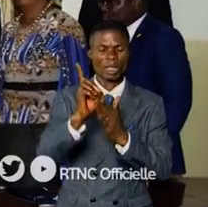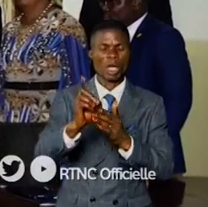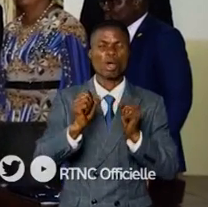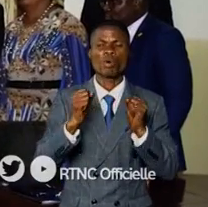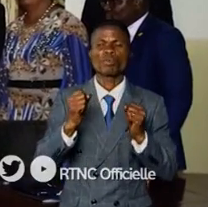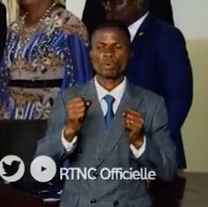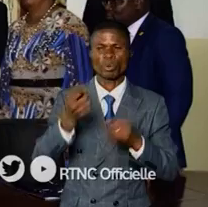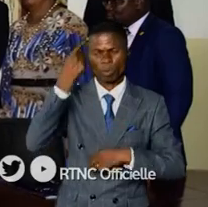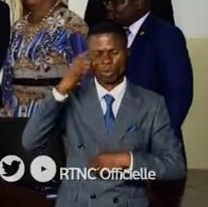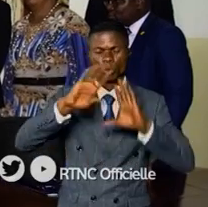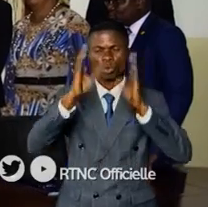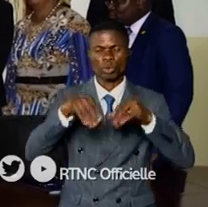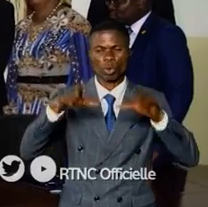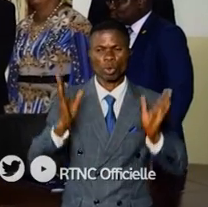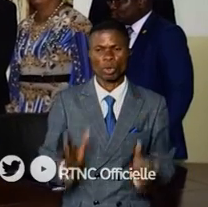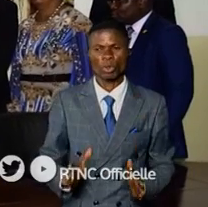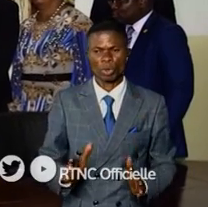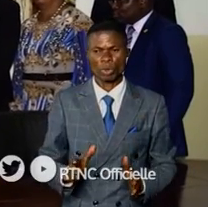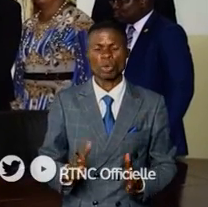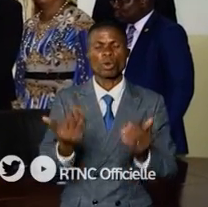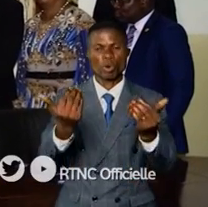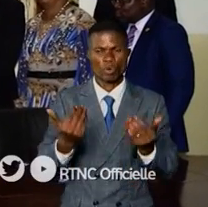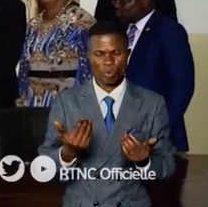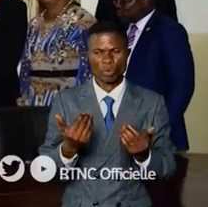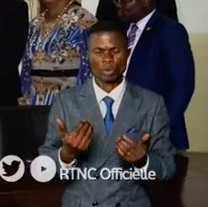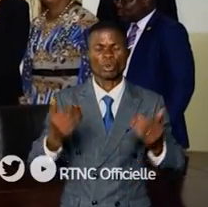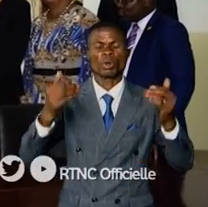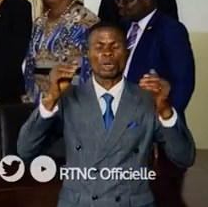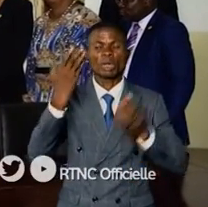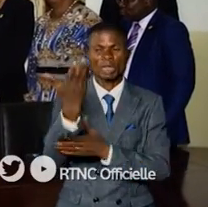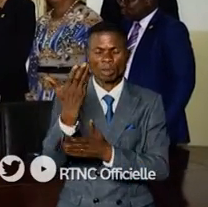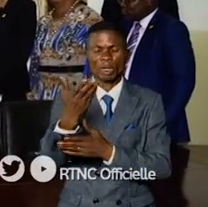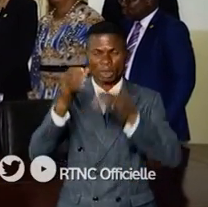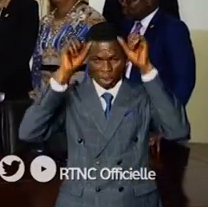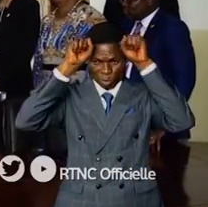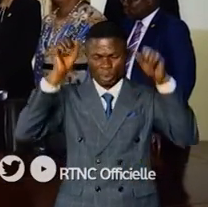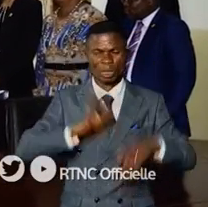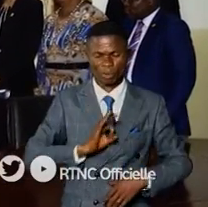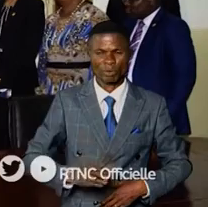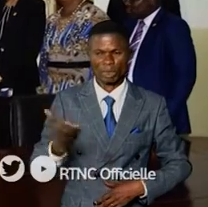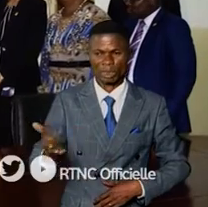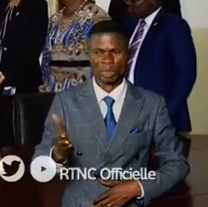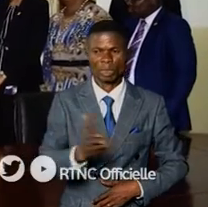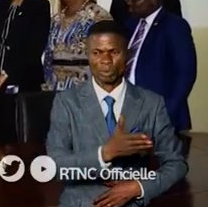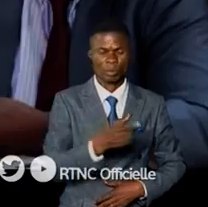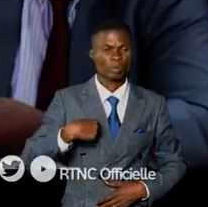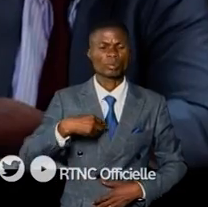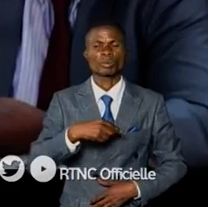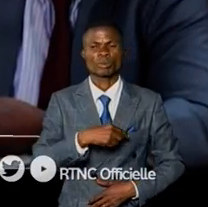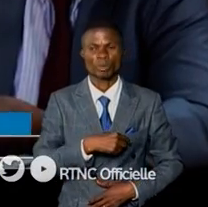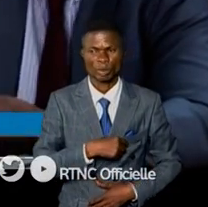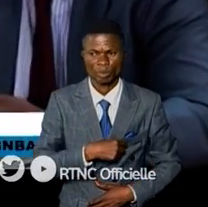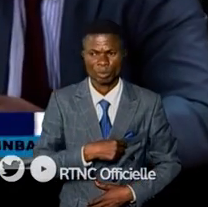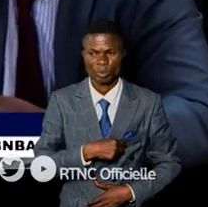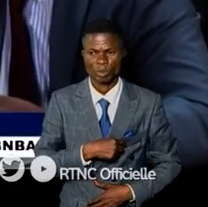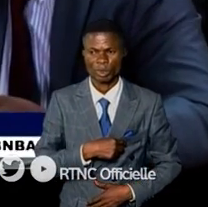intégral pour tous les Congolais, tel que voulu par le chef de l'État Félix-Antoine Tshisekedi. Nous allons tout faire